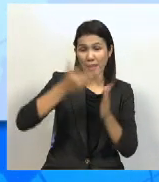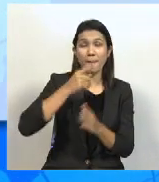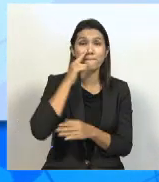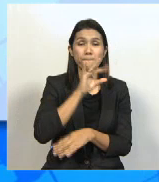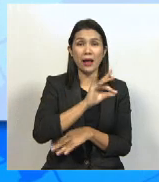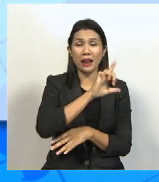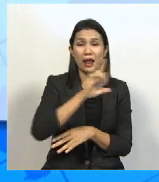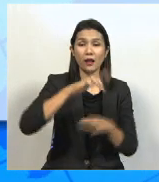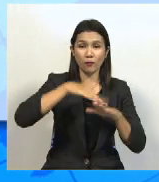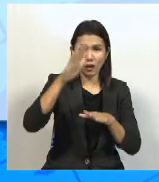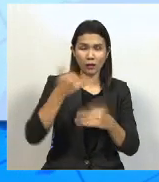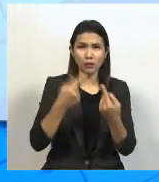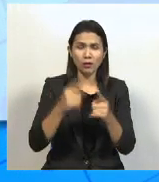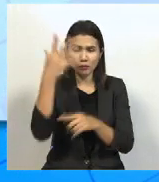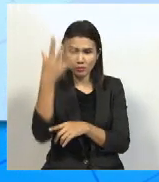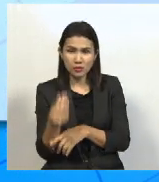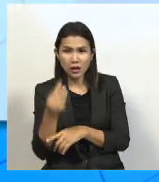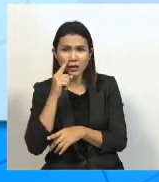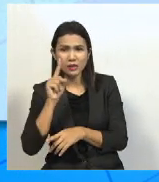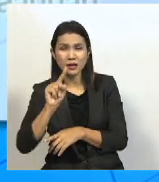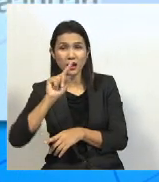นเหลืออีกกว่า